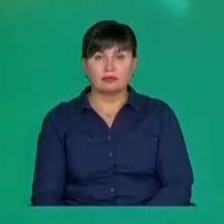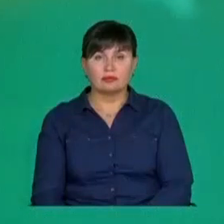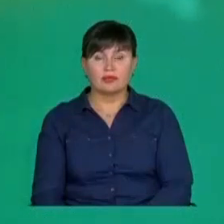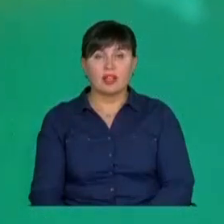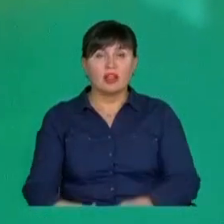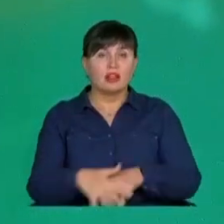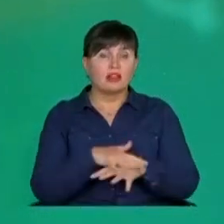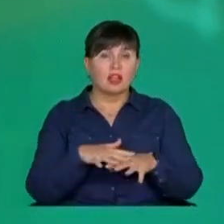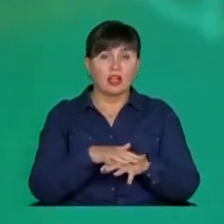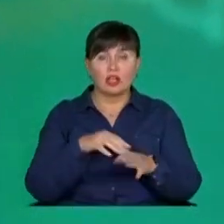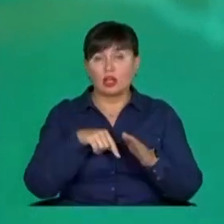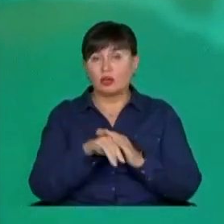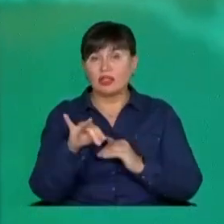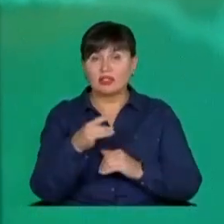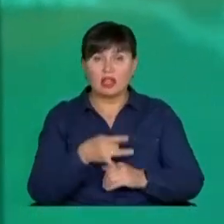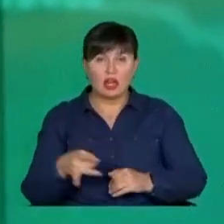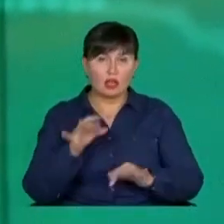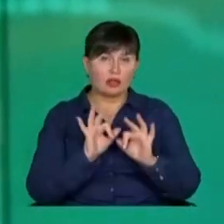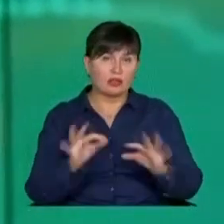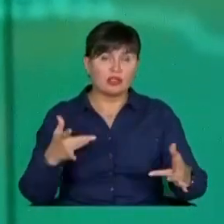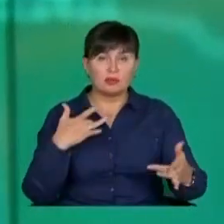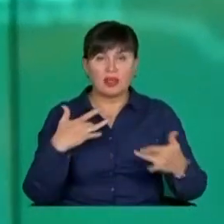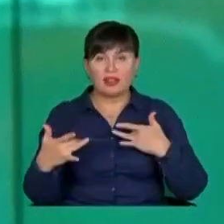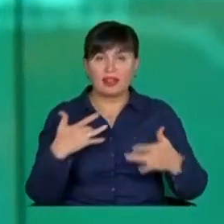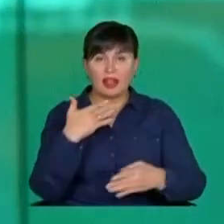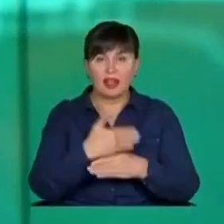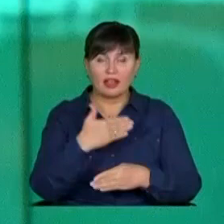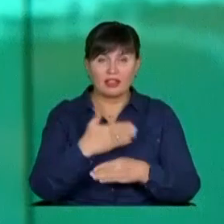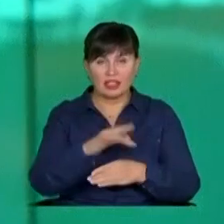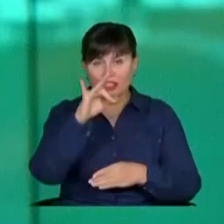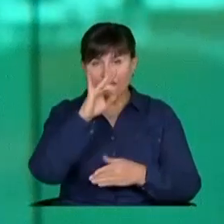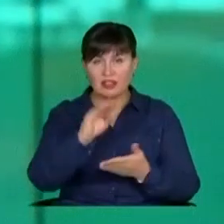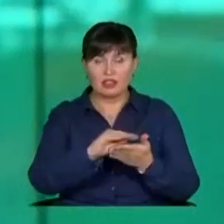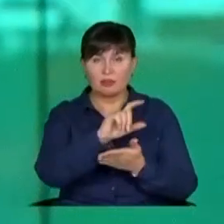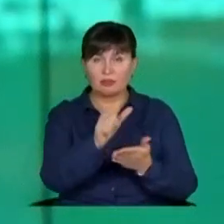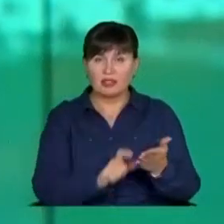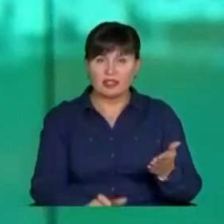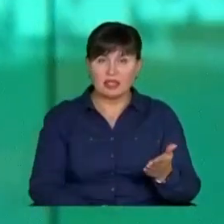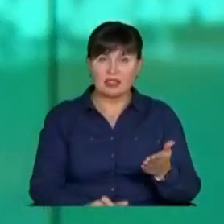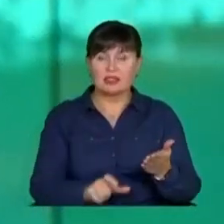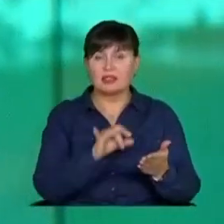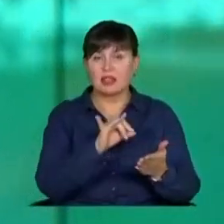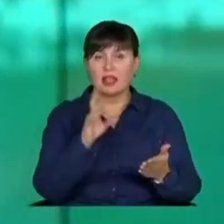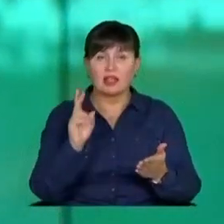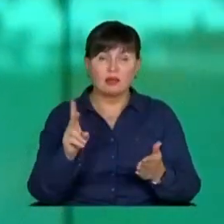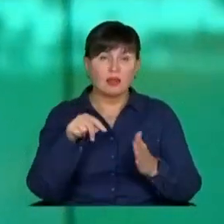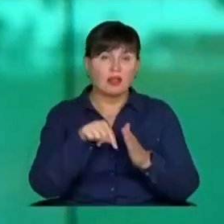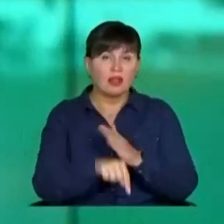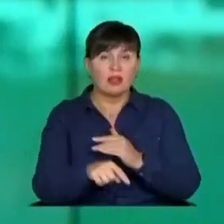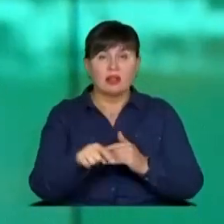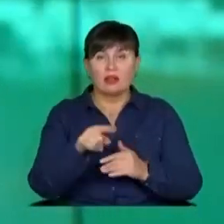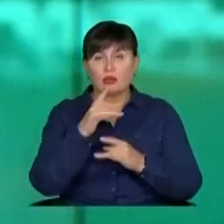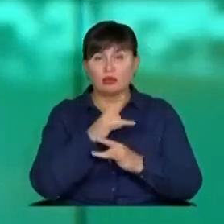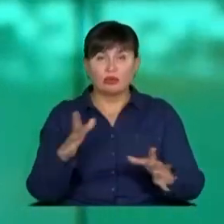народный театр акши илийского района презентовал спектакль известного писателя и драматурга Сая касымбек копилка храма культуры